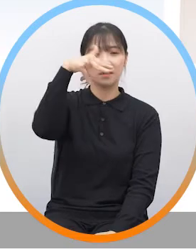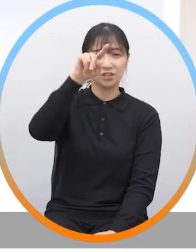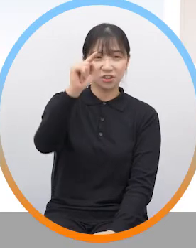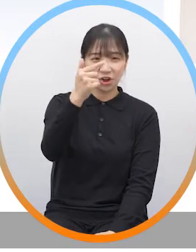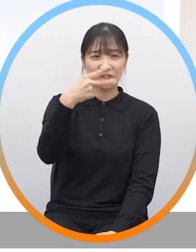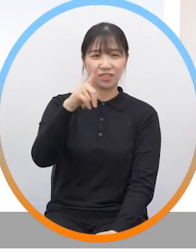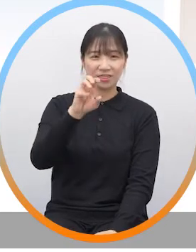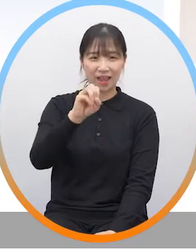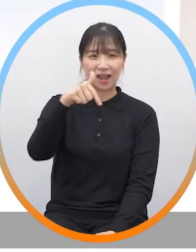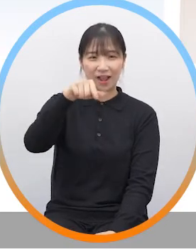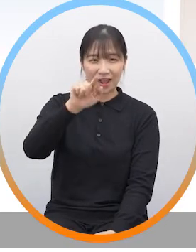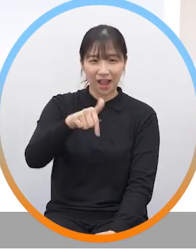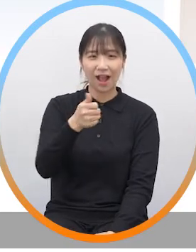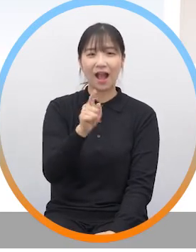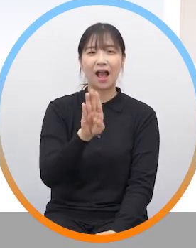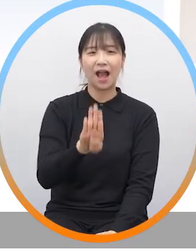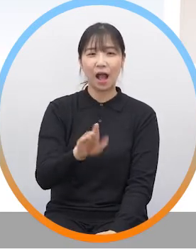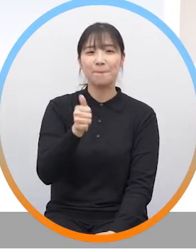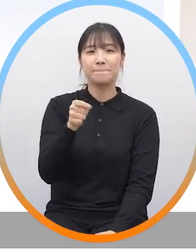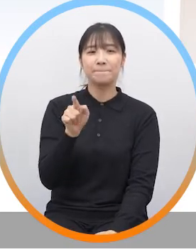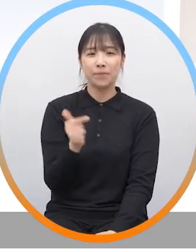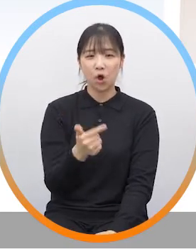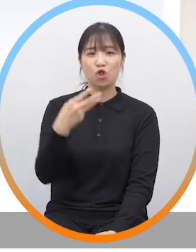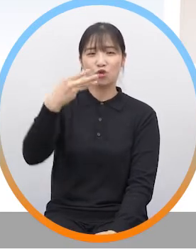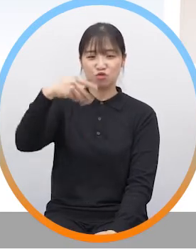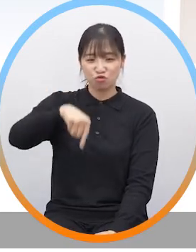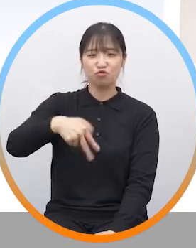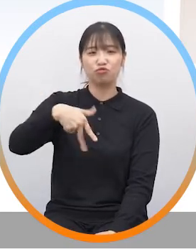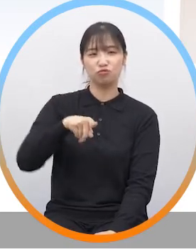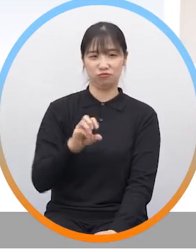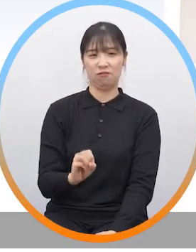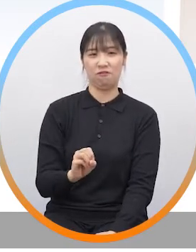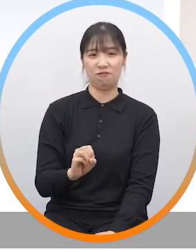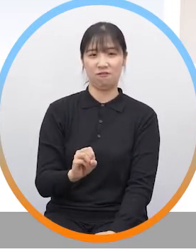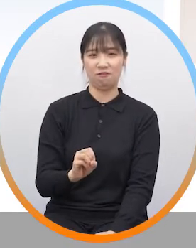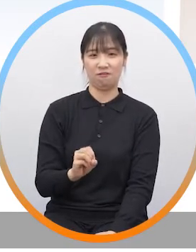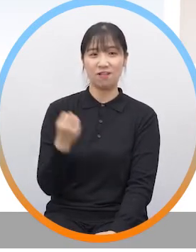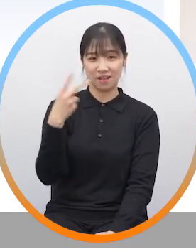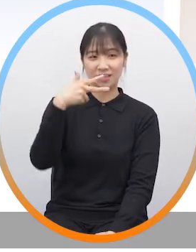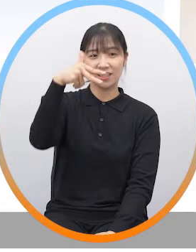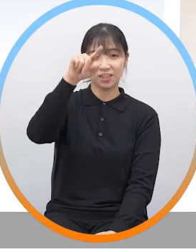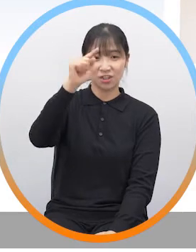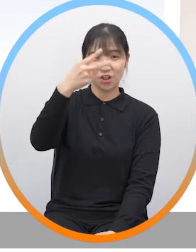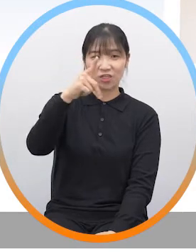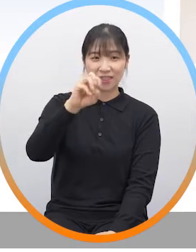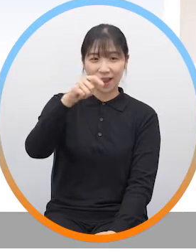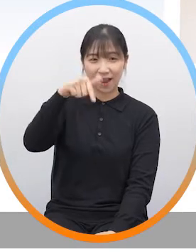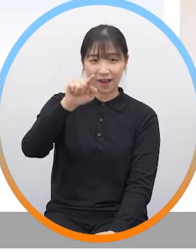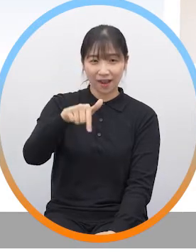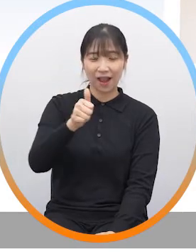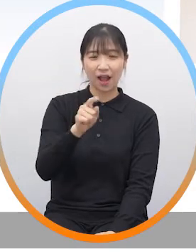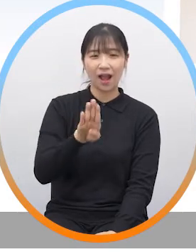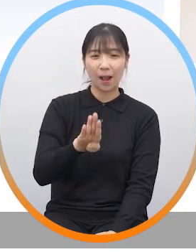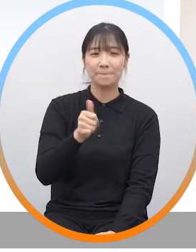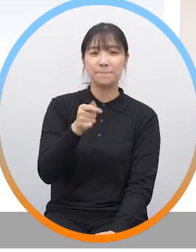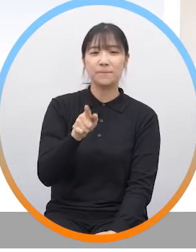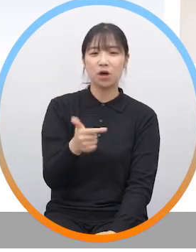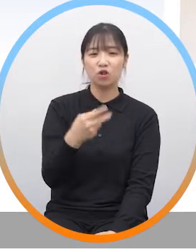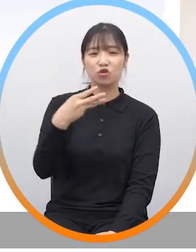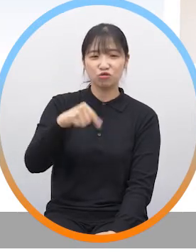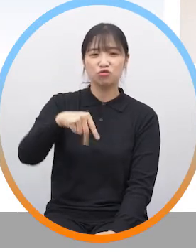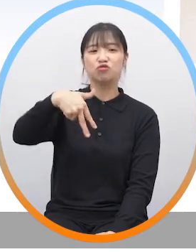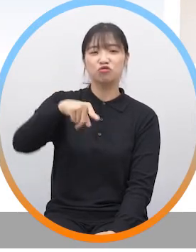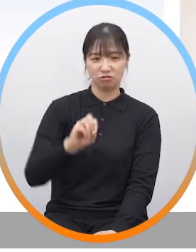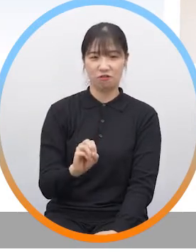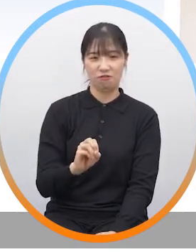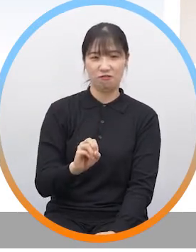전, 당, 각, 합헌, 루, 정. 다시 한번 해보겠습니다. 전, 당, 각, 합헌,